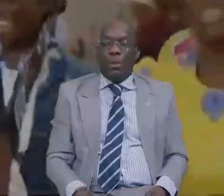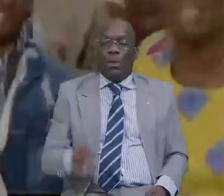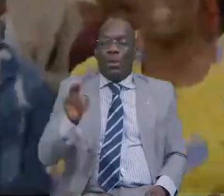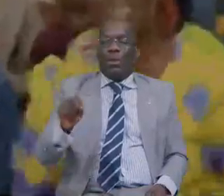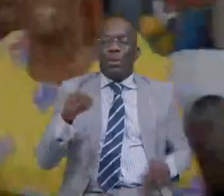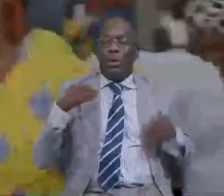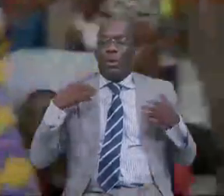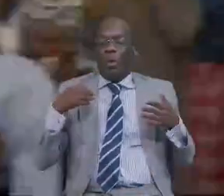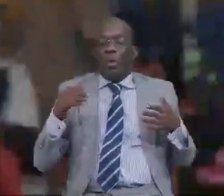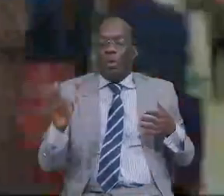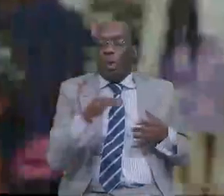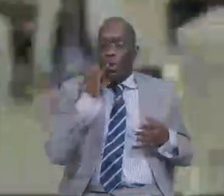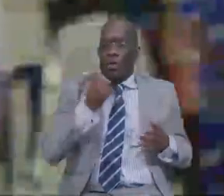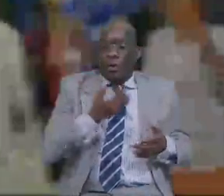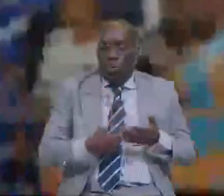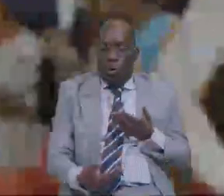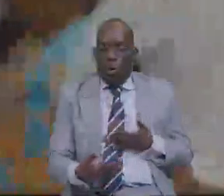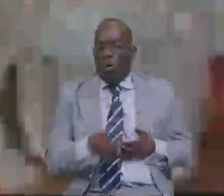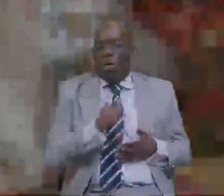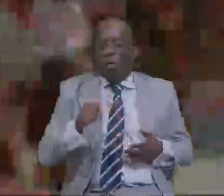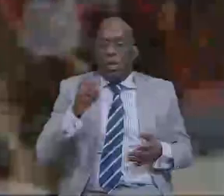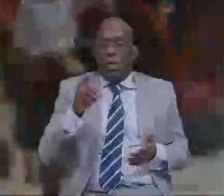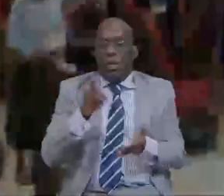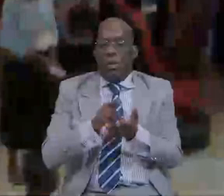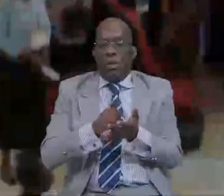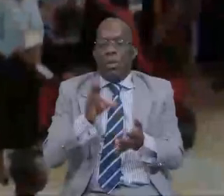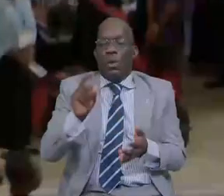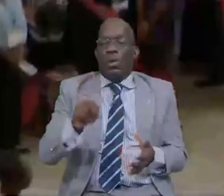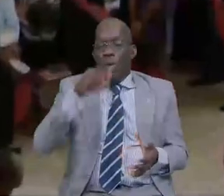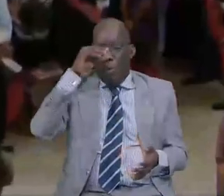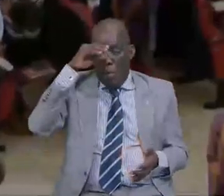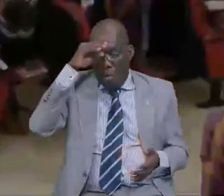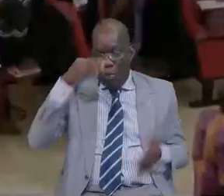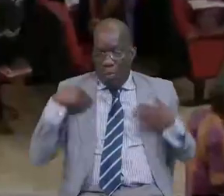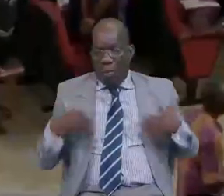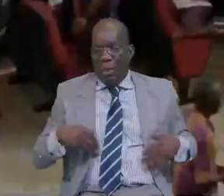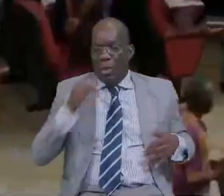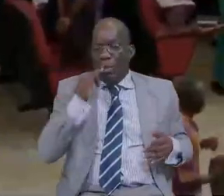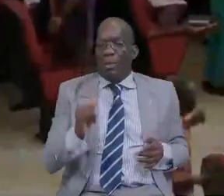Personne n'est né docteur. Personne n'est né ingénieur.